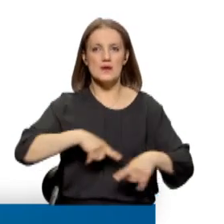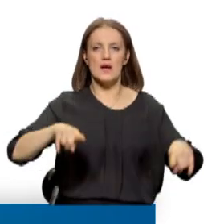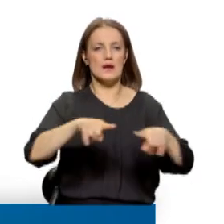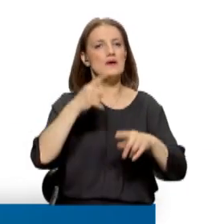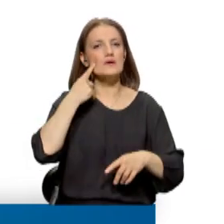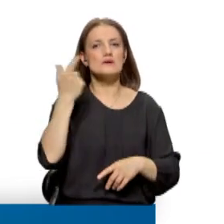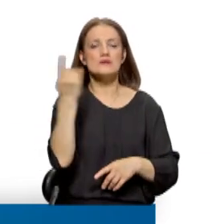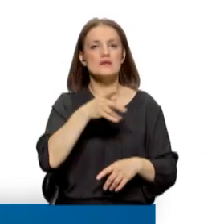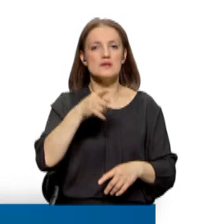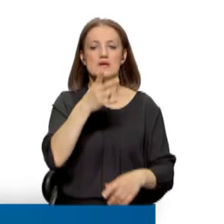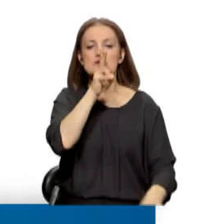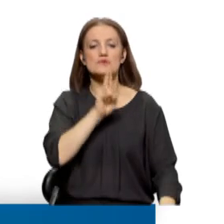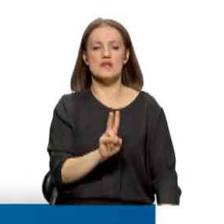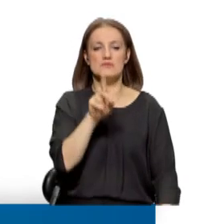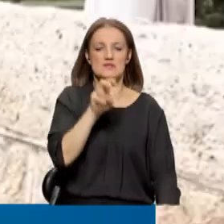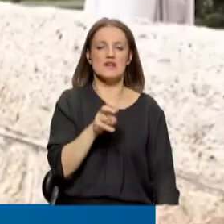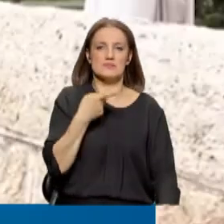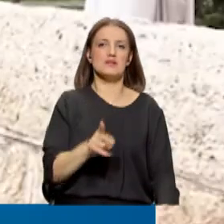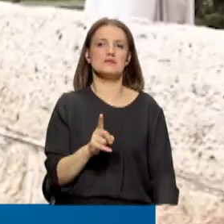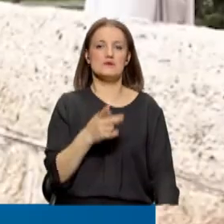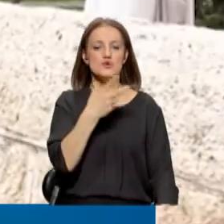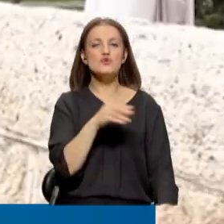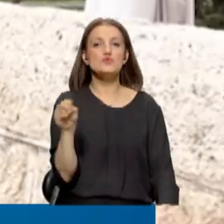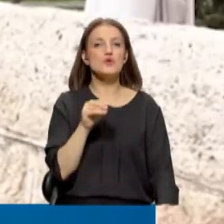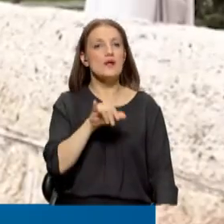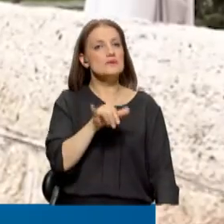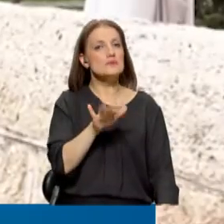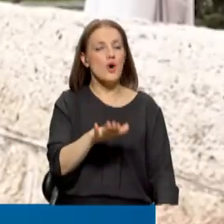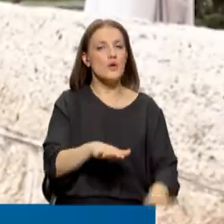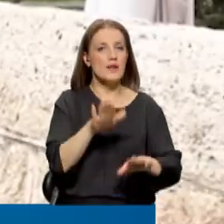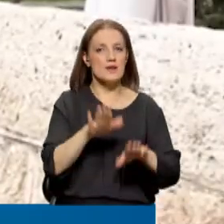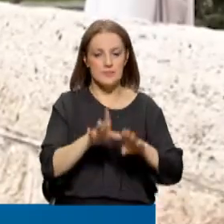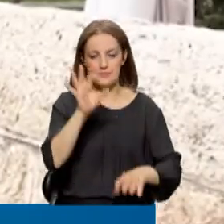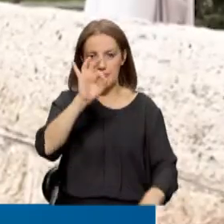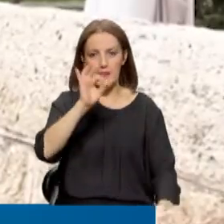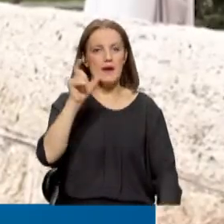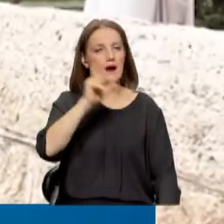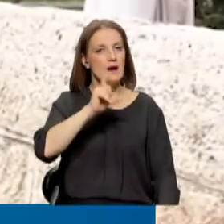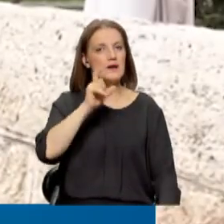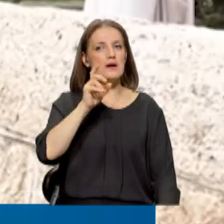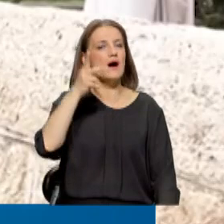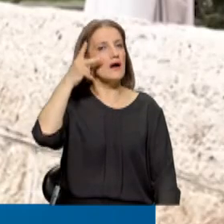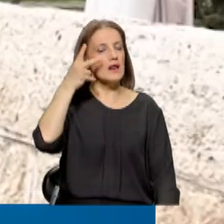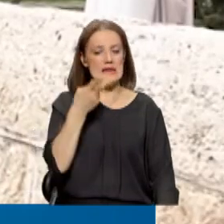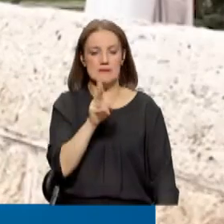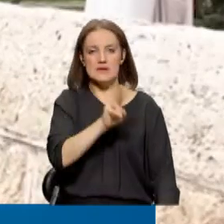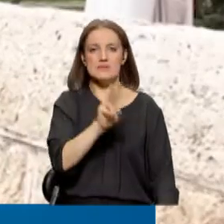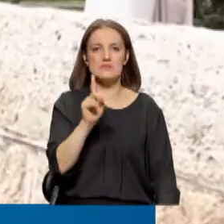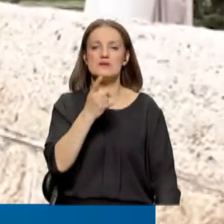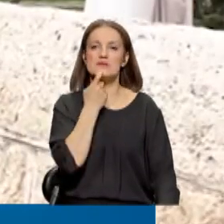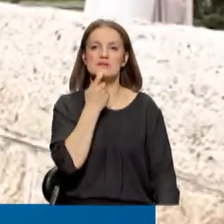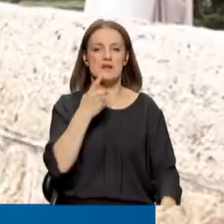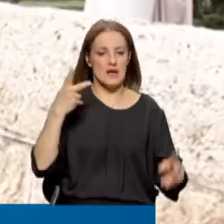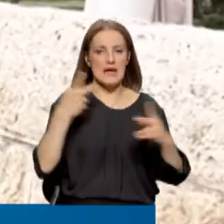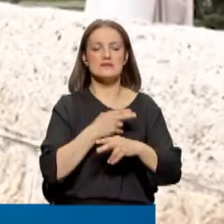kesik abone sayısı 278 bindir. 3 milyon civarında abonenin Ocak, Aralık 2021 yılında yalnız kesilen sayısı